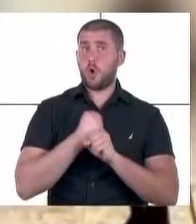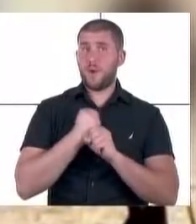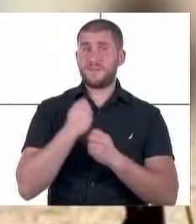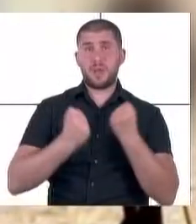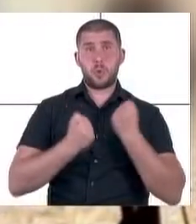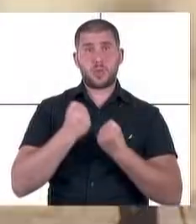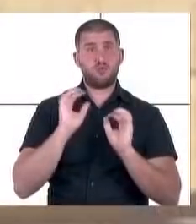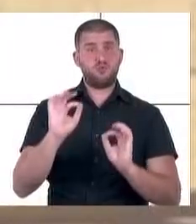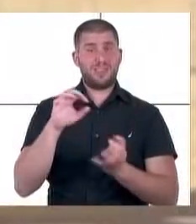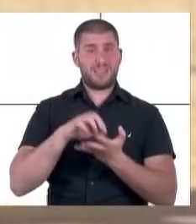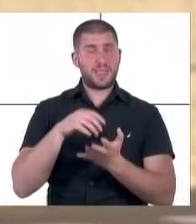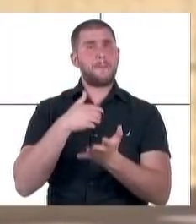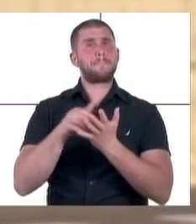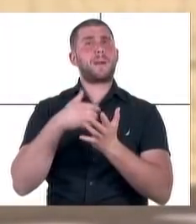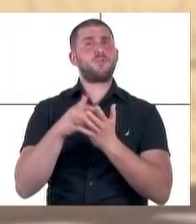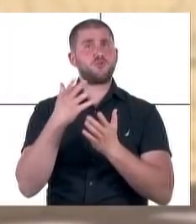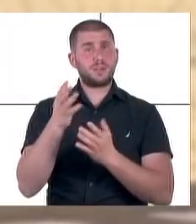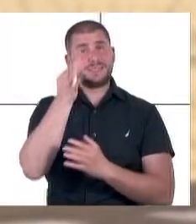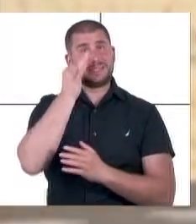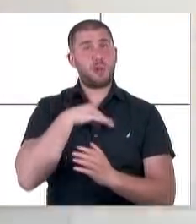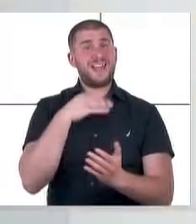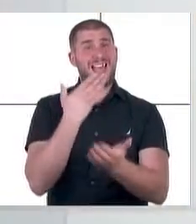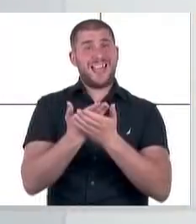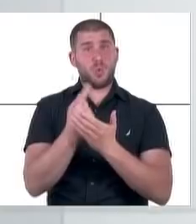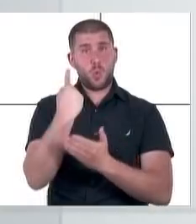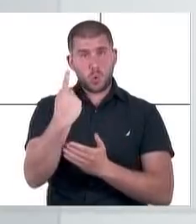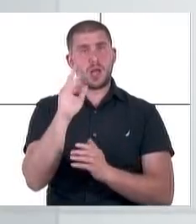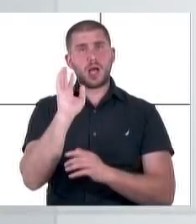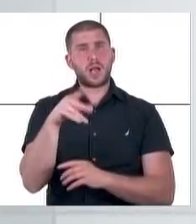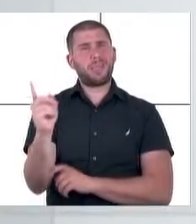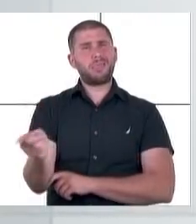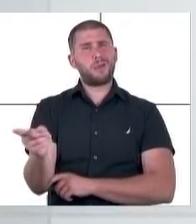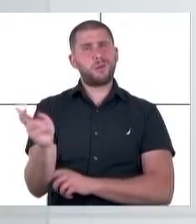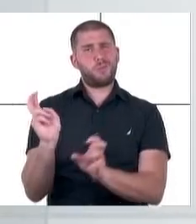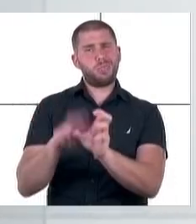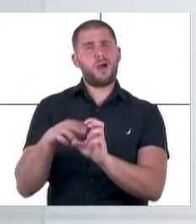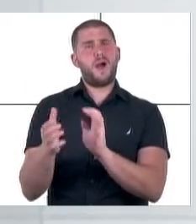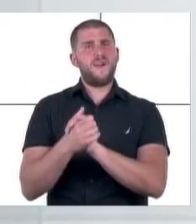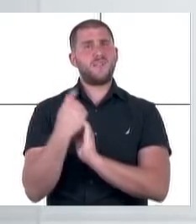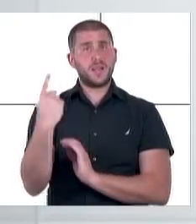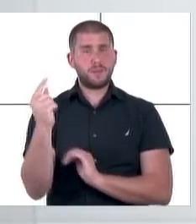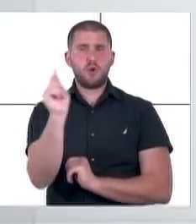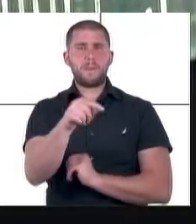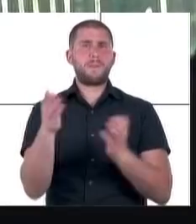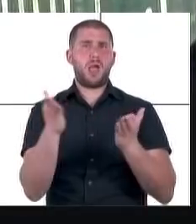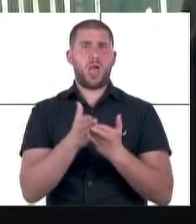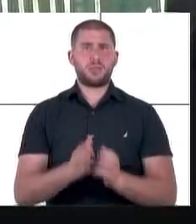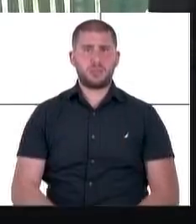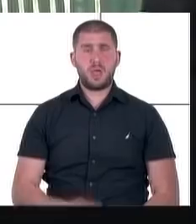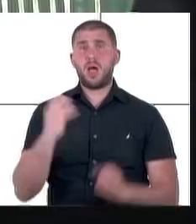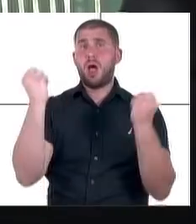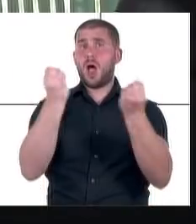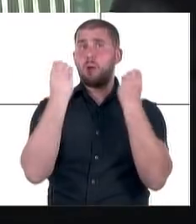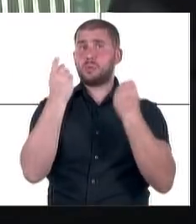רכב ששייכים לתחנה נמשך, שימו לב לעדויות, גם לטובת טרמפים לחבריו של פרץ שמגיעים לאילת.